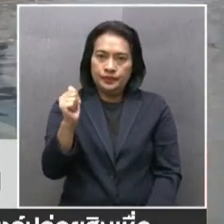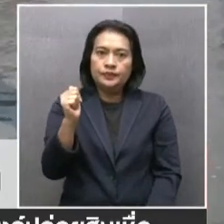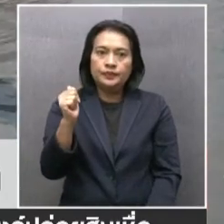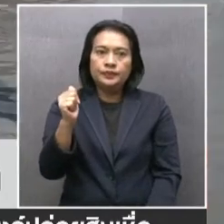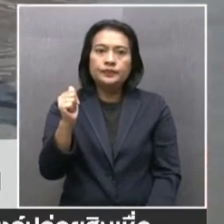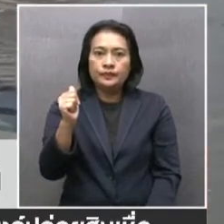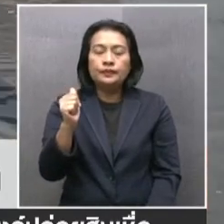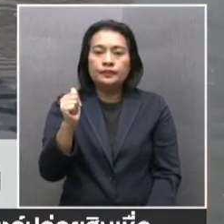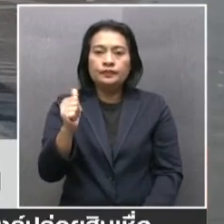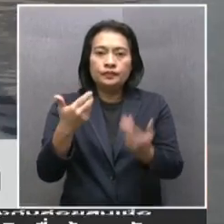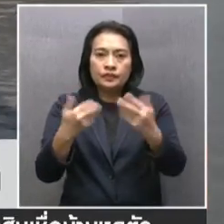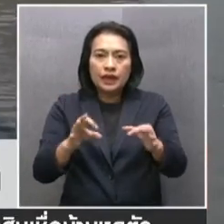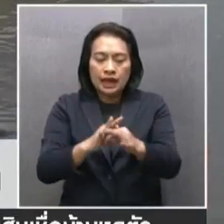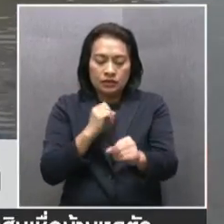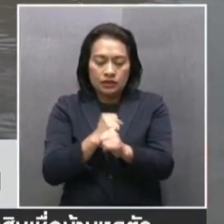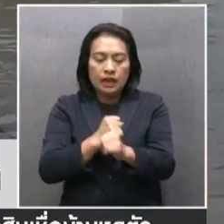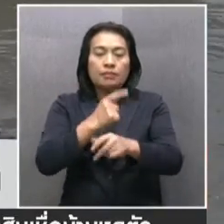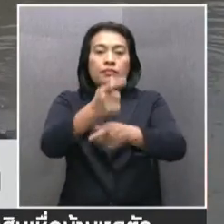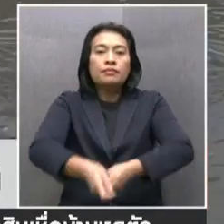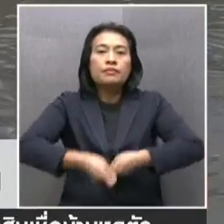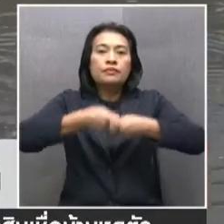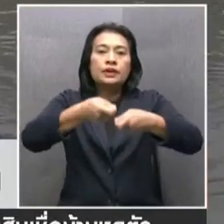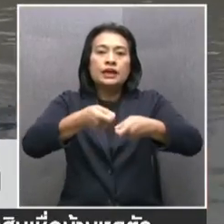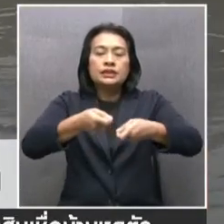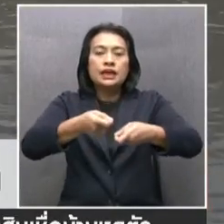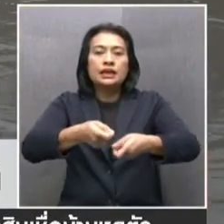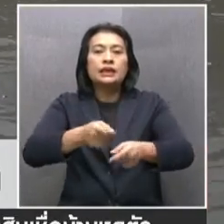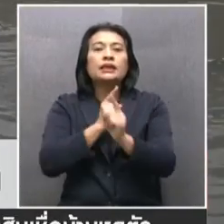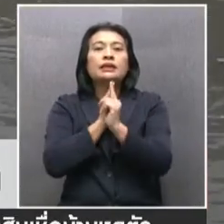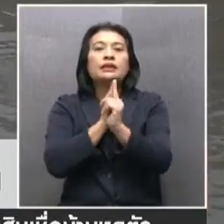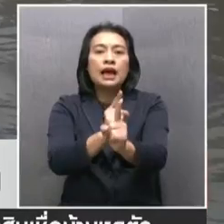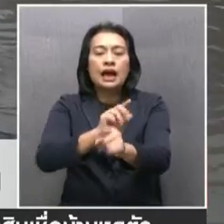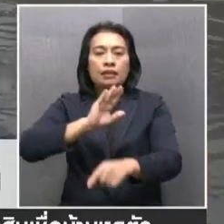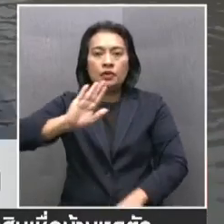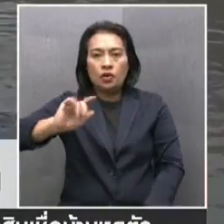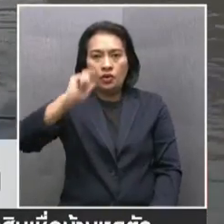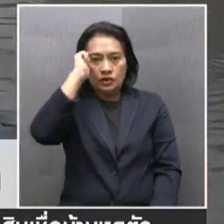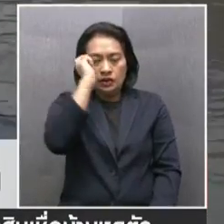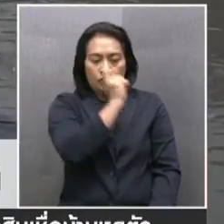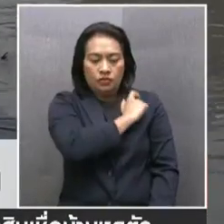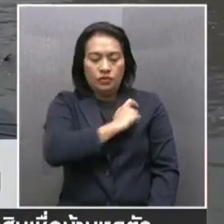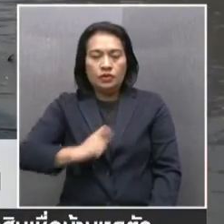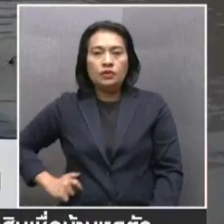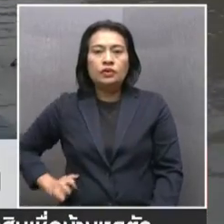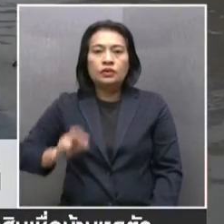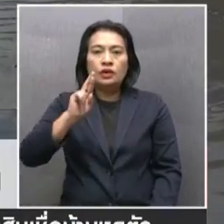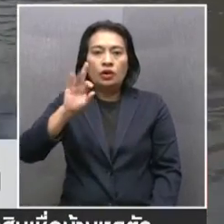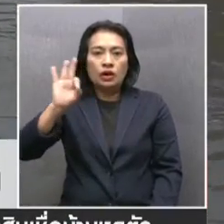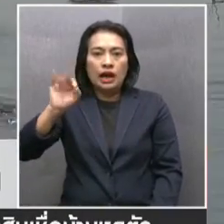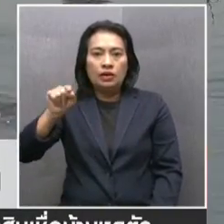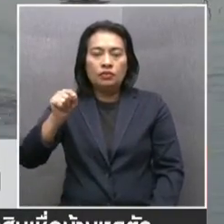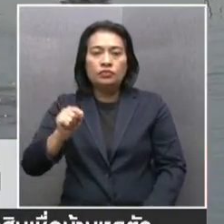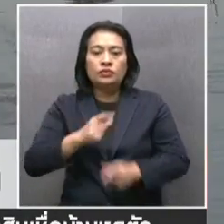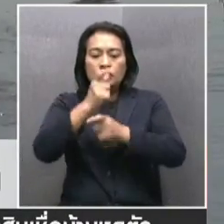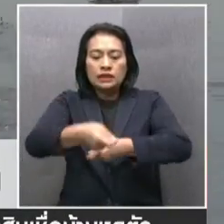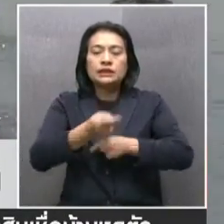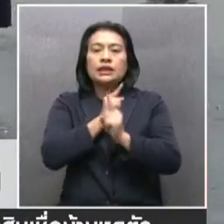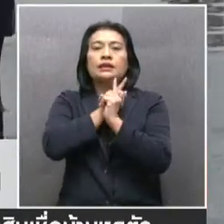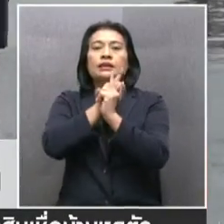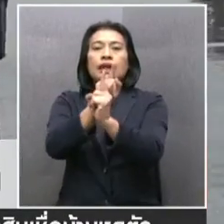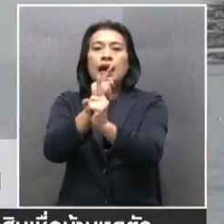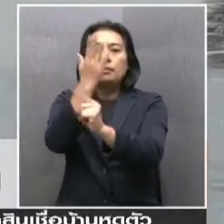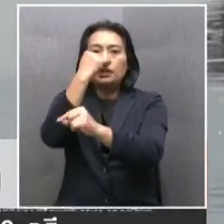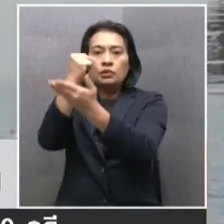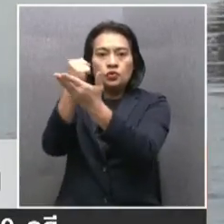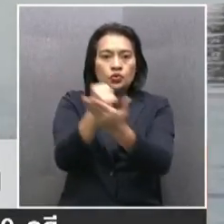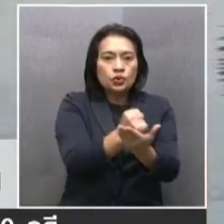าจะทำการเกษตรตามแนวพระราชดำริของในหลวงรัชกาลที่9พระองค์มีพระมหากรุณาธิคุณแก่เกษตรกร